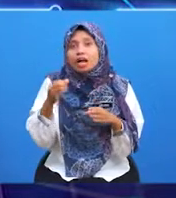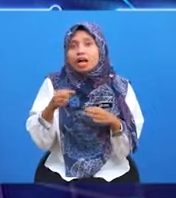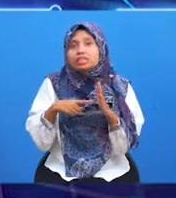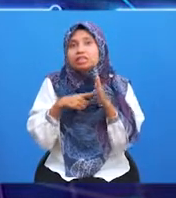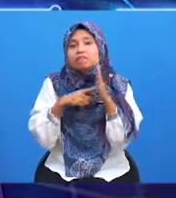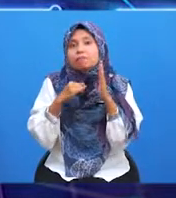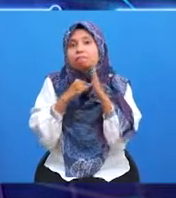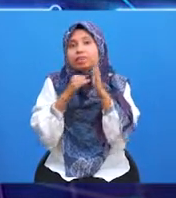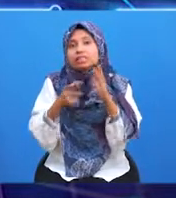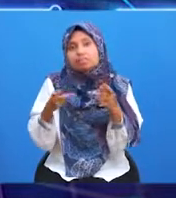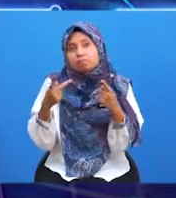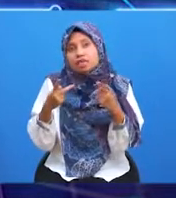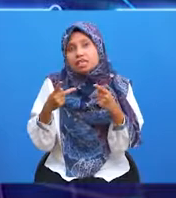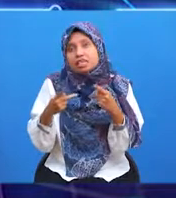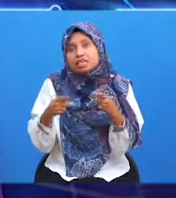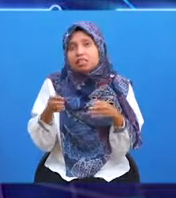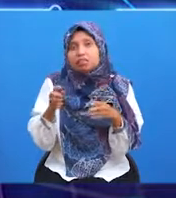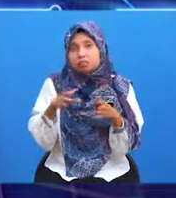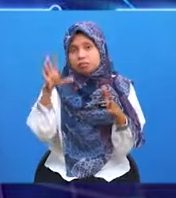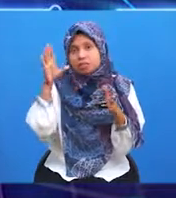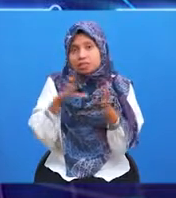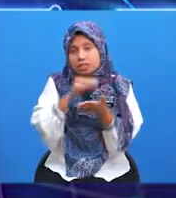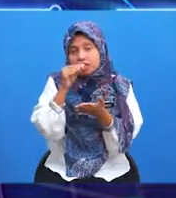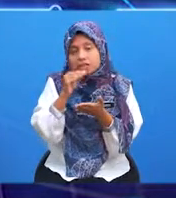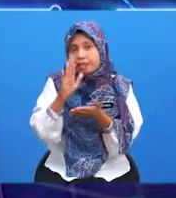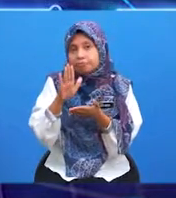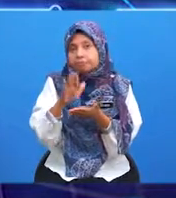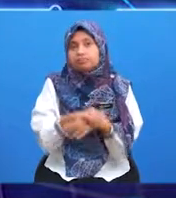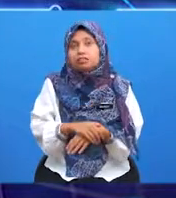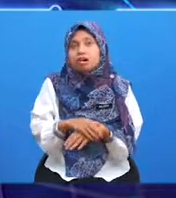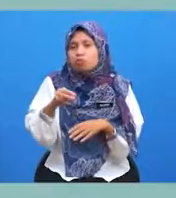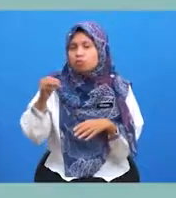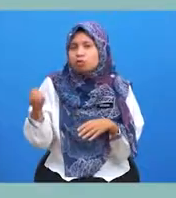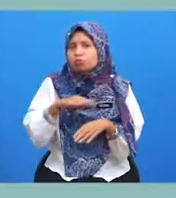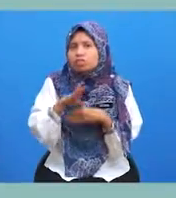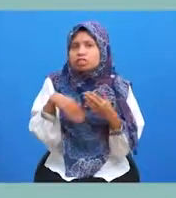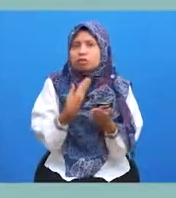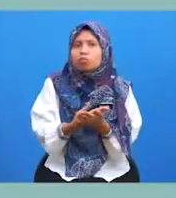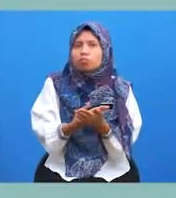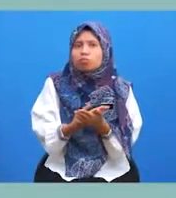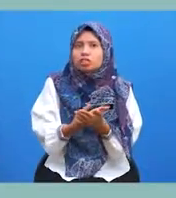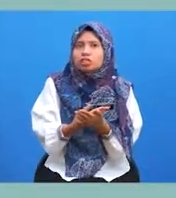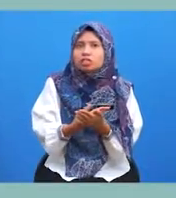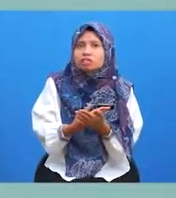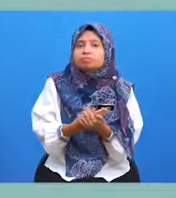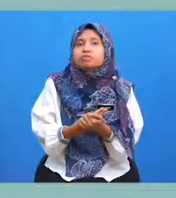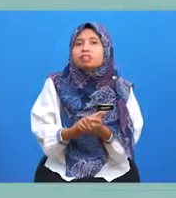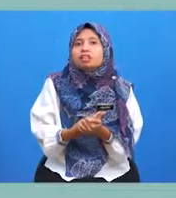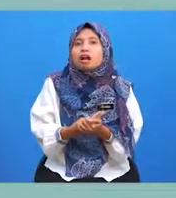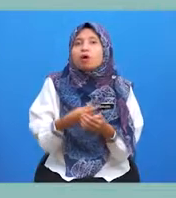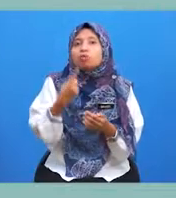kembali pembelajaran sebentar itu tadi. Murid-murid sekalian, konklusinya,